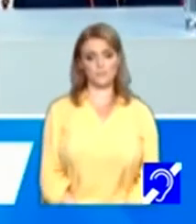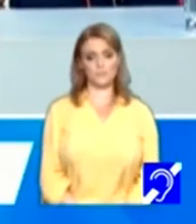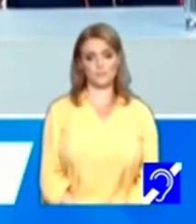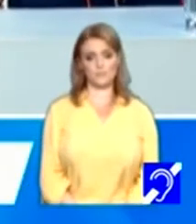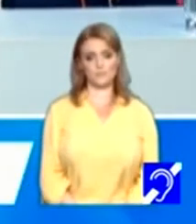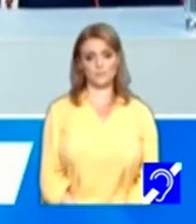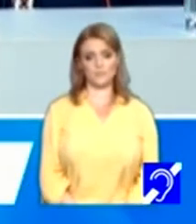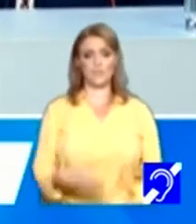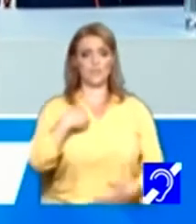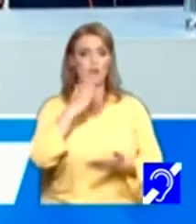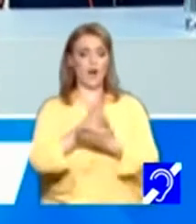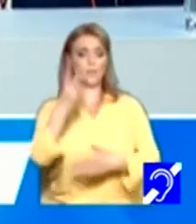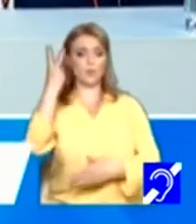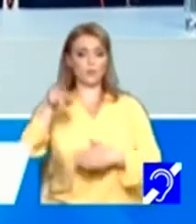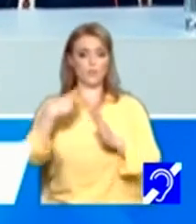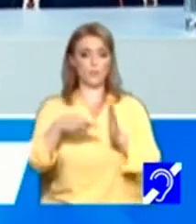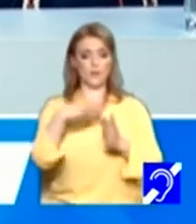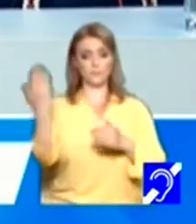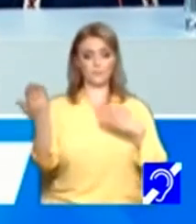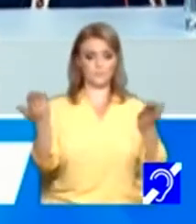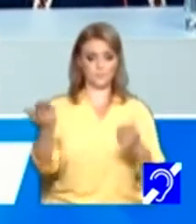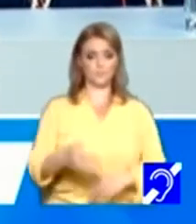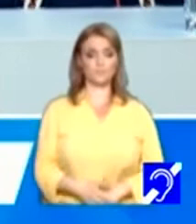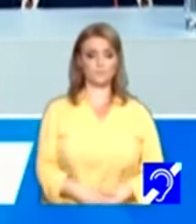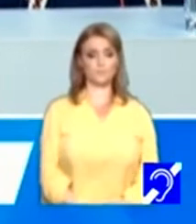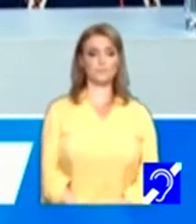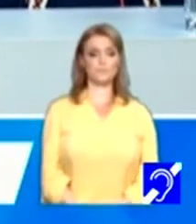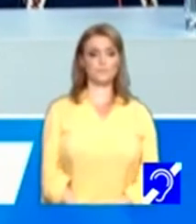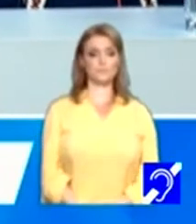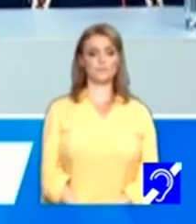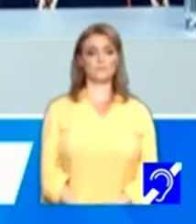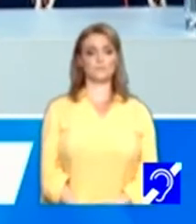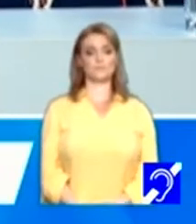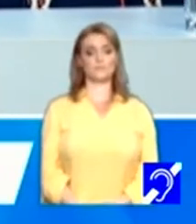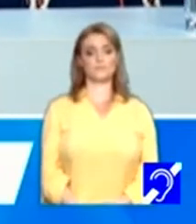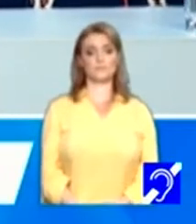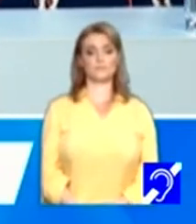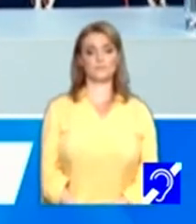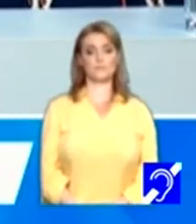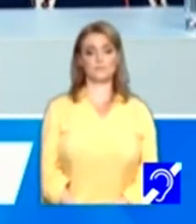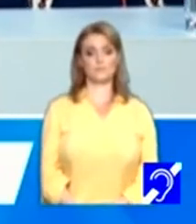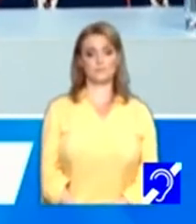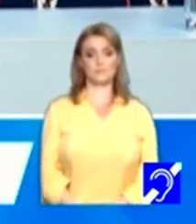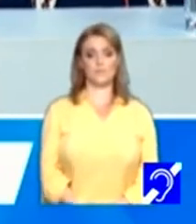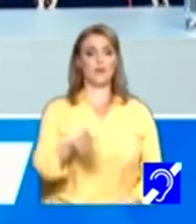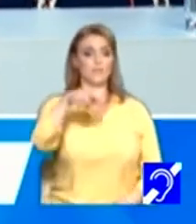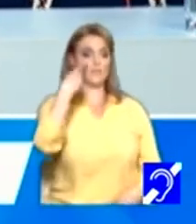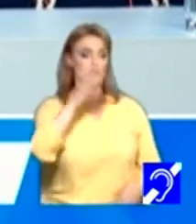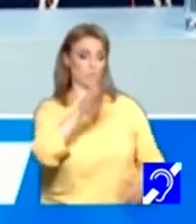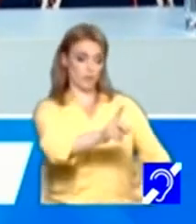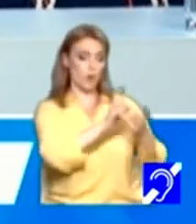Eu dă o întrebare la Andy. Nu mai să aibă și timp să răspundă. Vă spuneți că veți să combateți